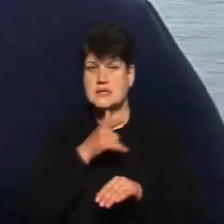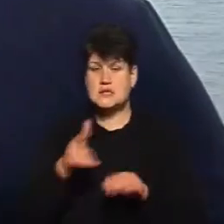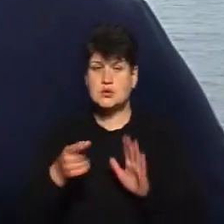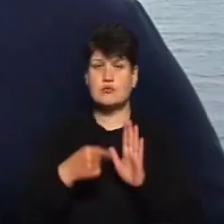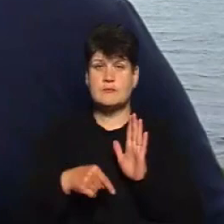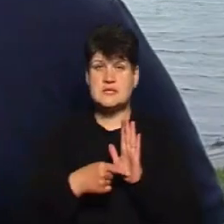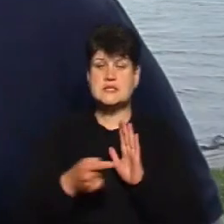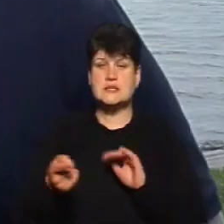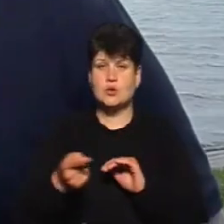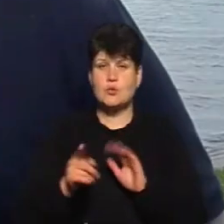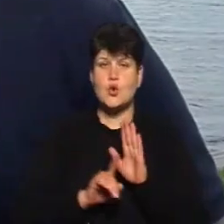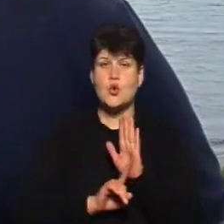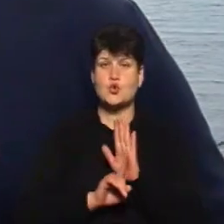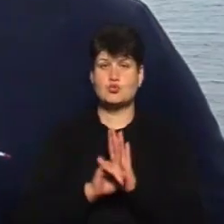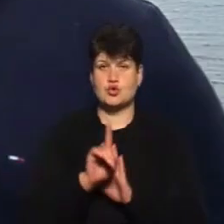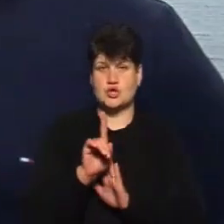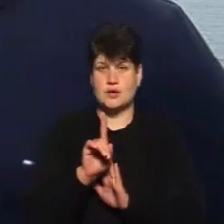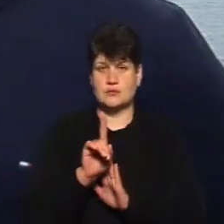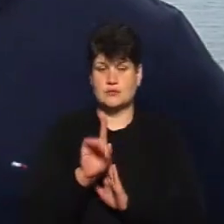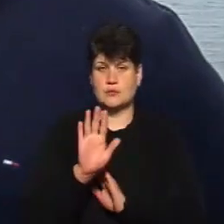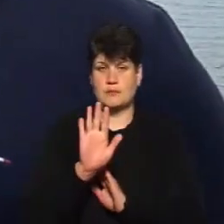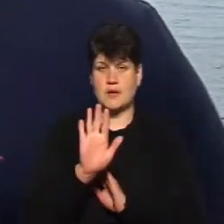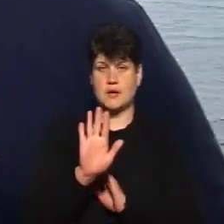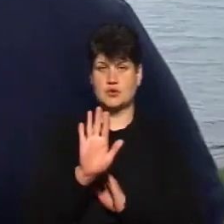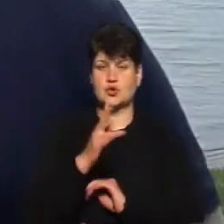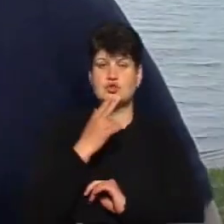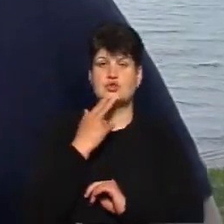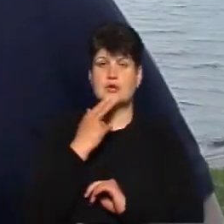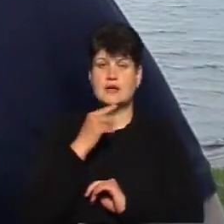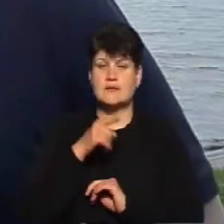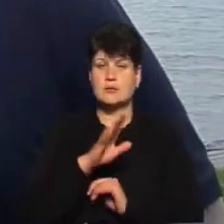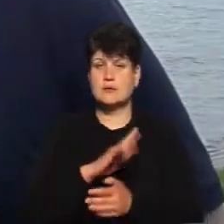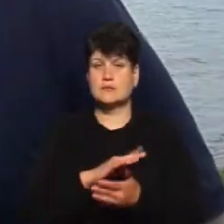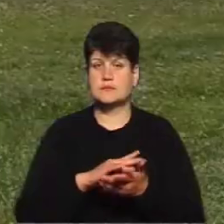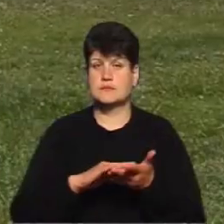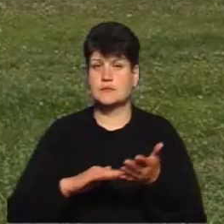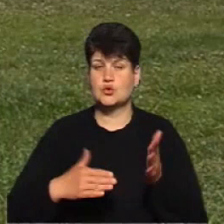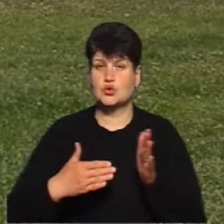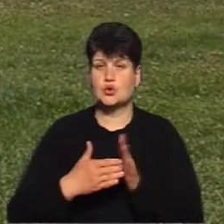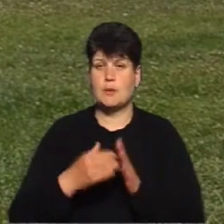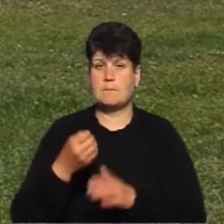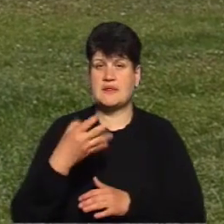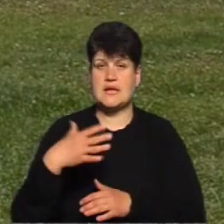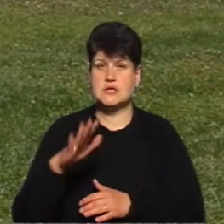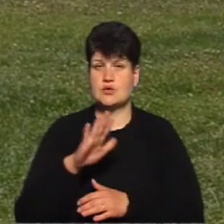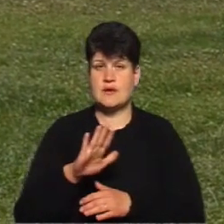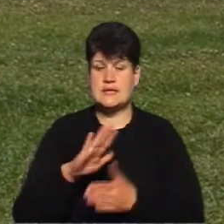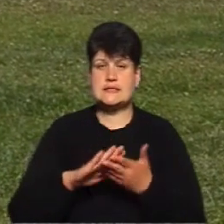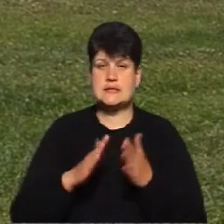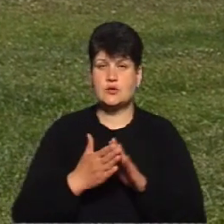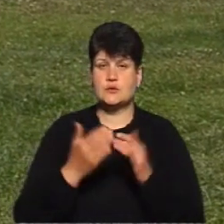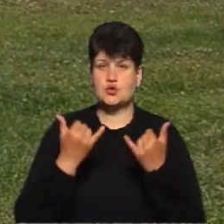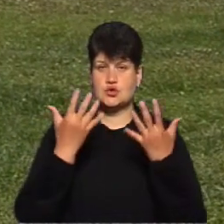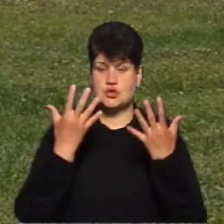розпочато 5 червня і він буде тривати до 15 вересня. Станом на сьогоднішній день було